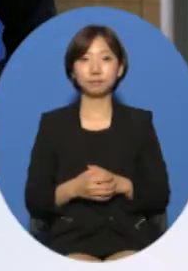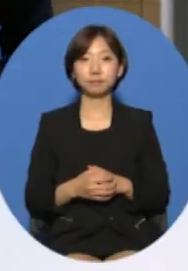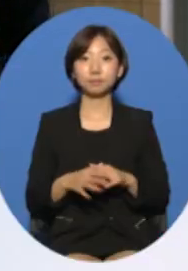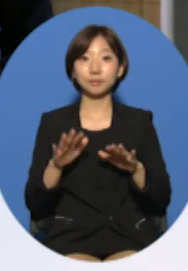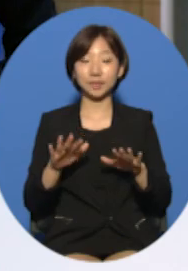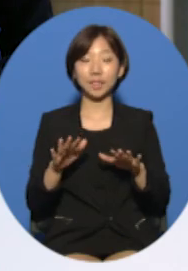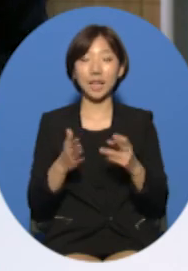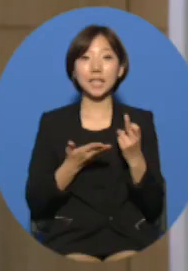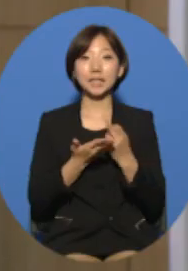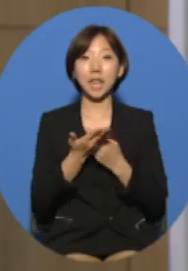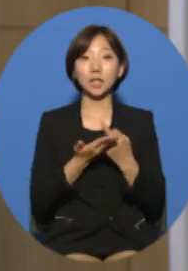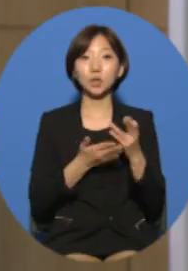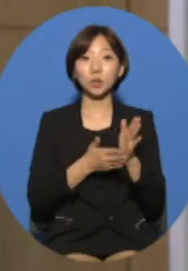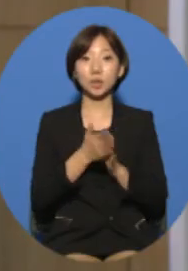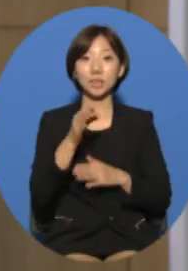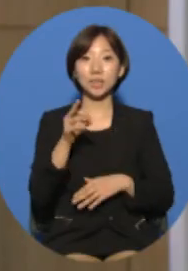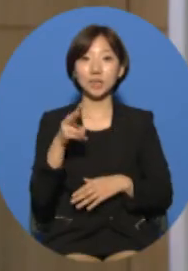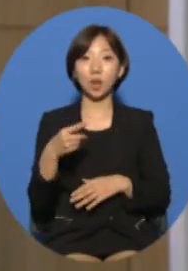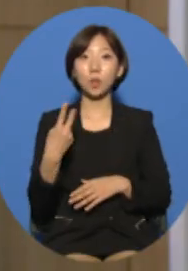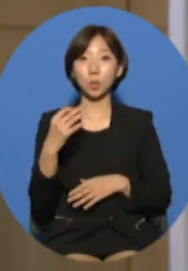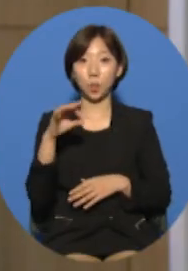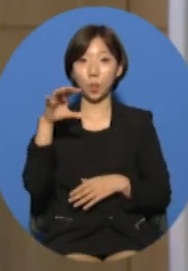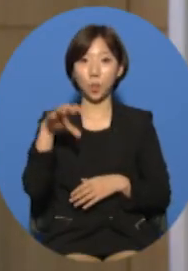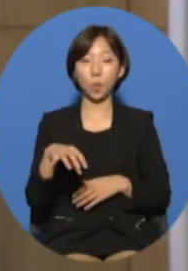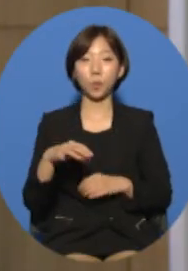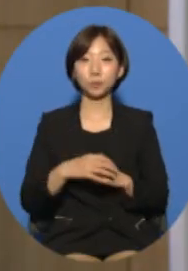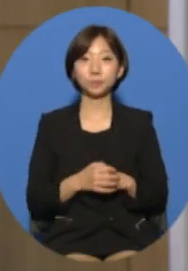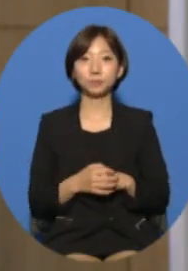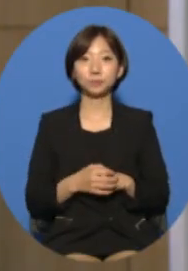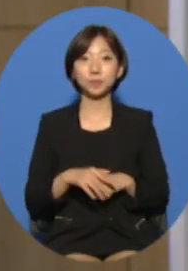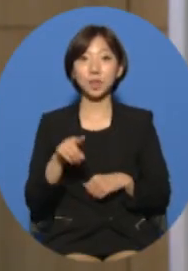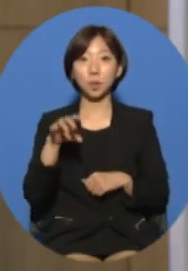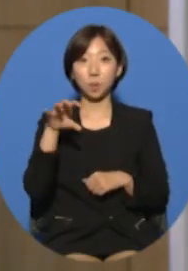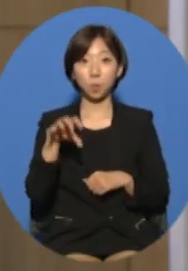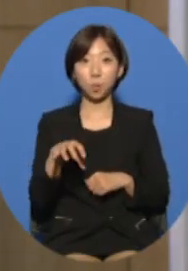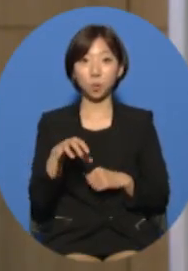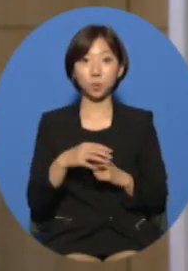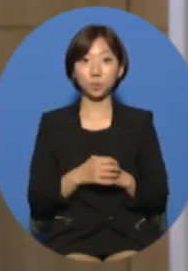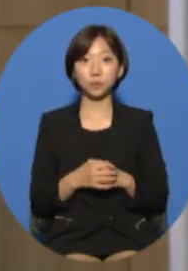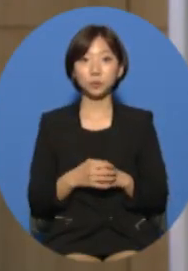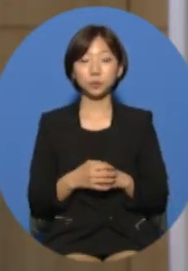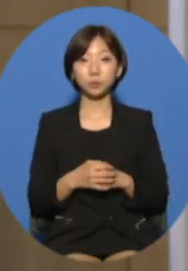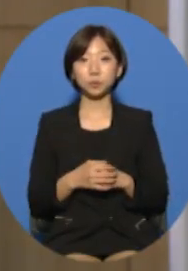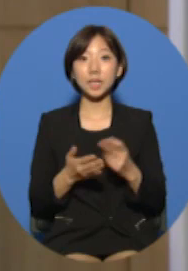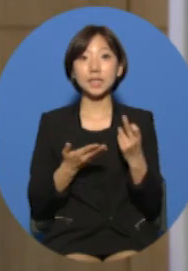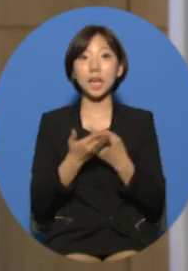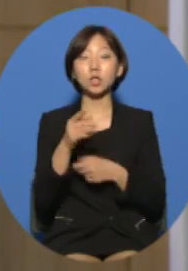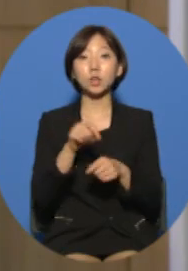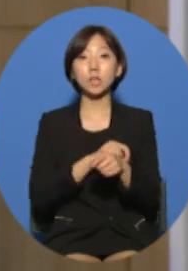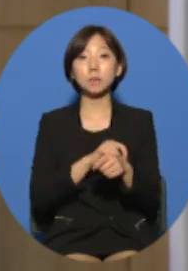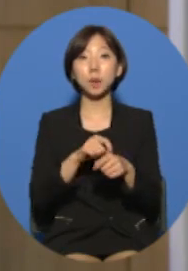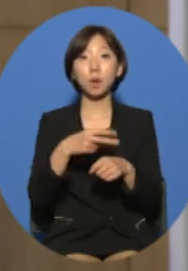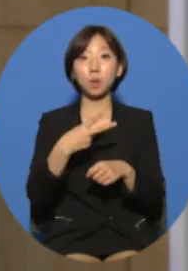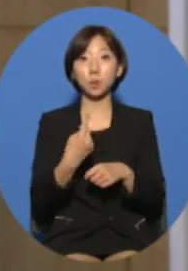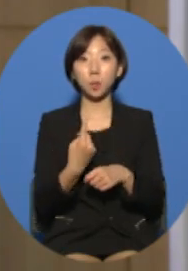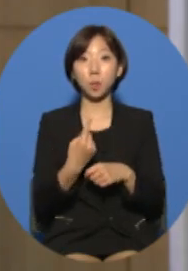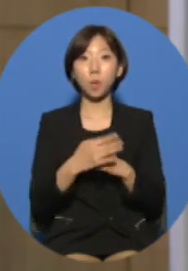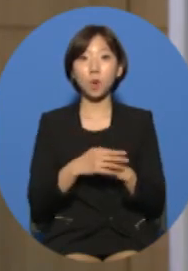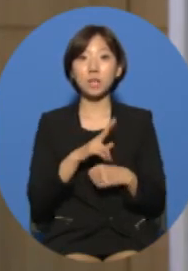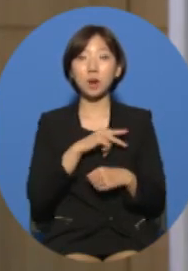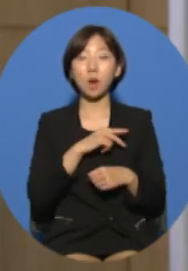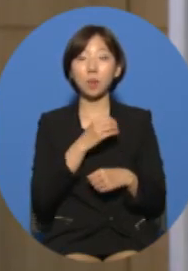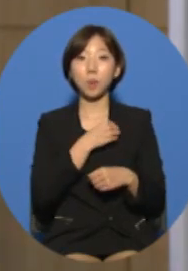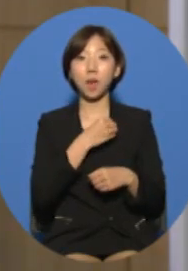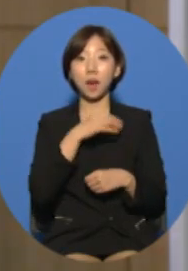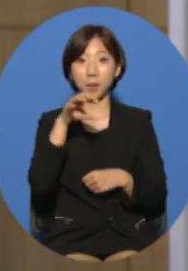네, 저는 지금 제주시 연동제1투표소에 나와 있습니다. 이곳 연동제1투표소는 제주특별자치도 의원회관